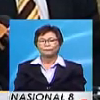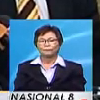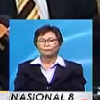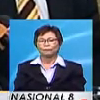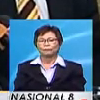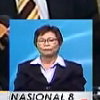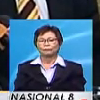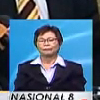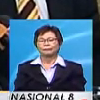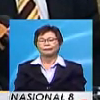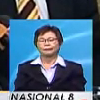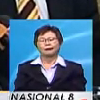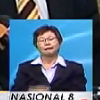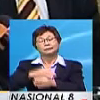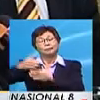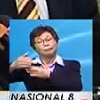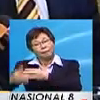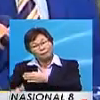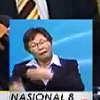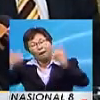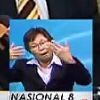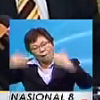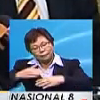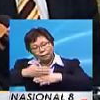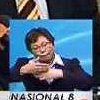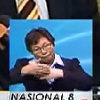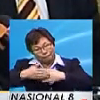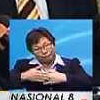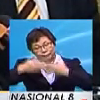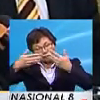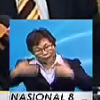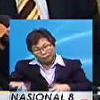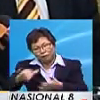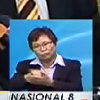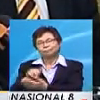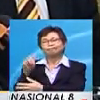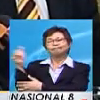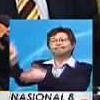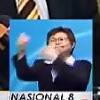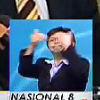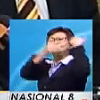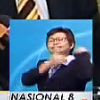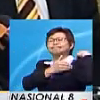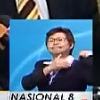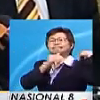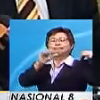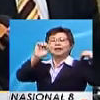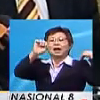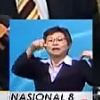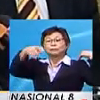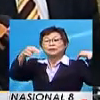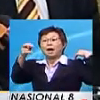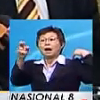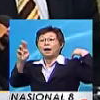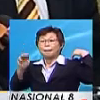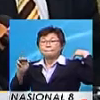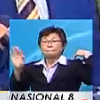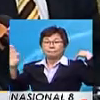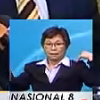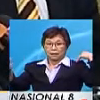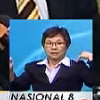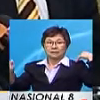Selepas itu terpulang kepada suruhanjaya pilihan Raya menentukan hari